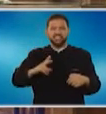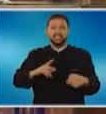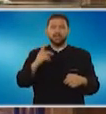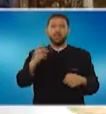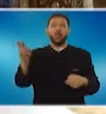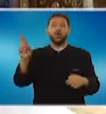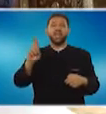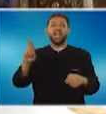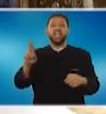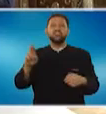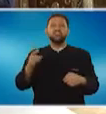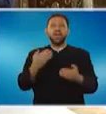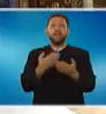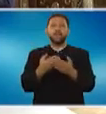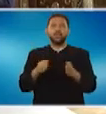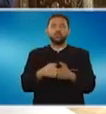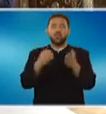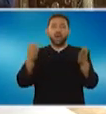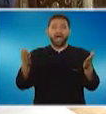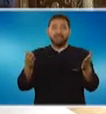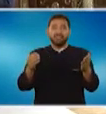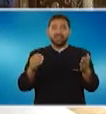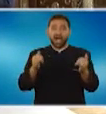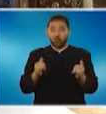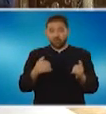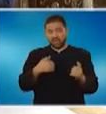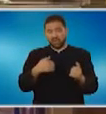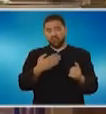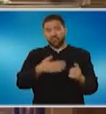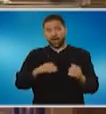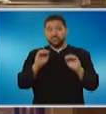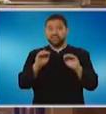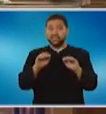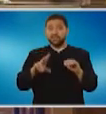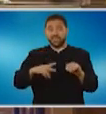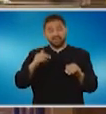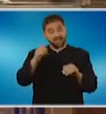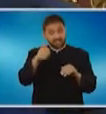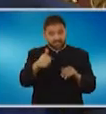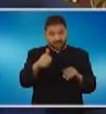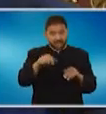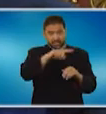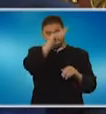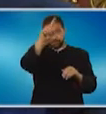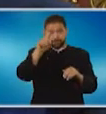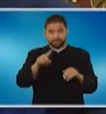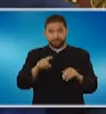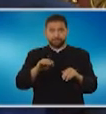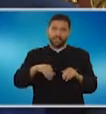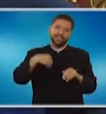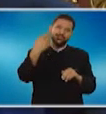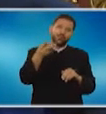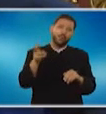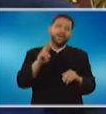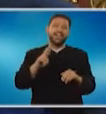Cât adevăr și cât inexactitate există în această afirmație? Păi după reformă suntem